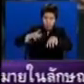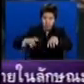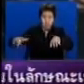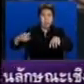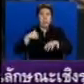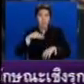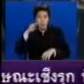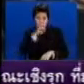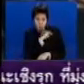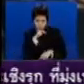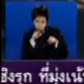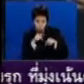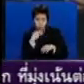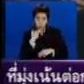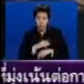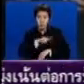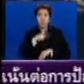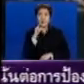อมตลอด24ชั่วโมง